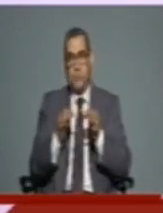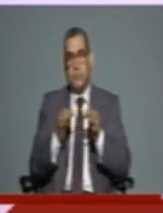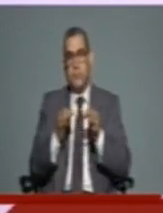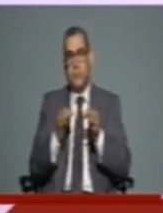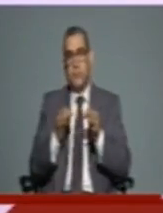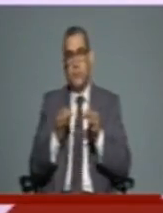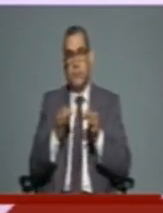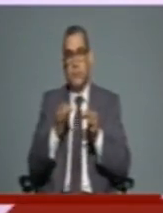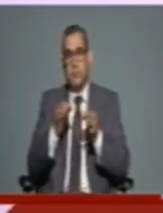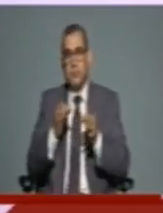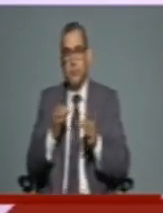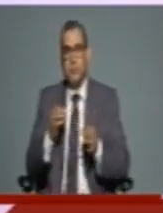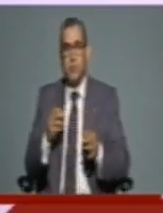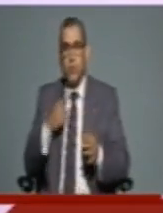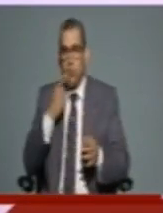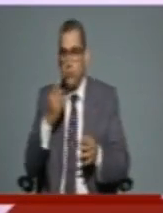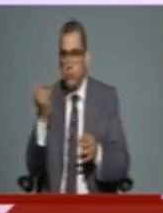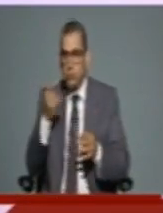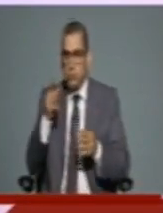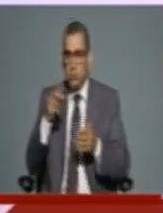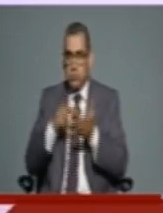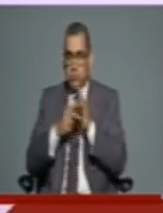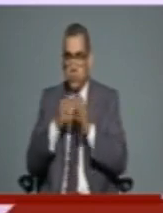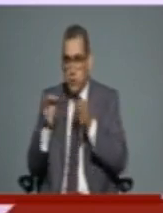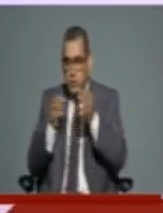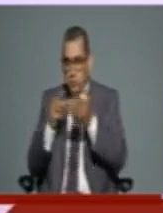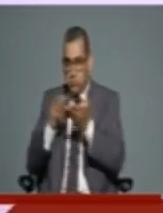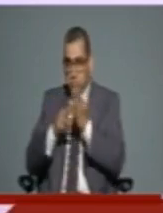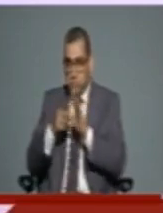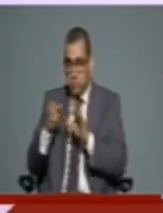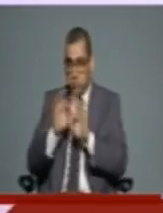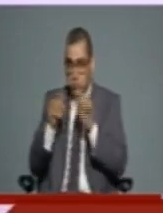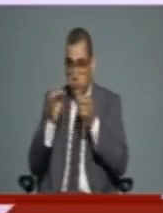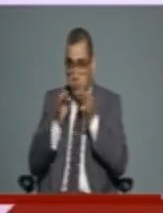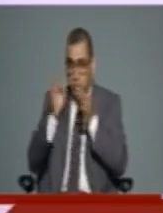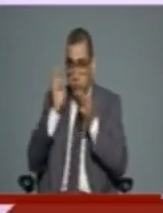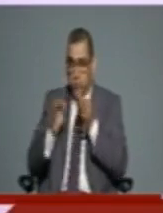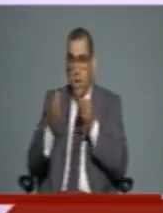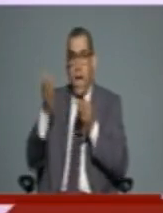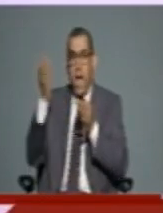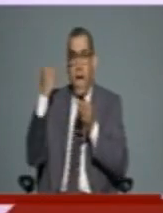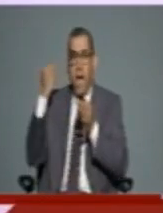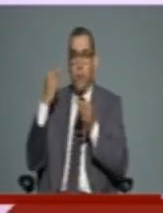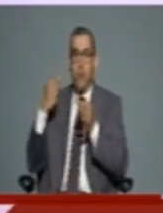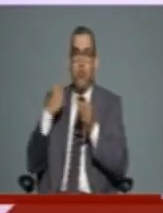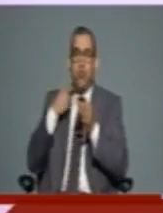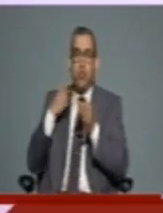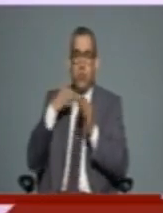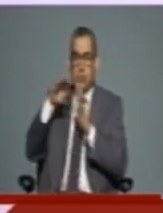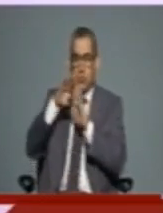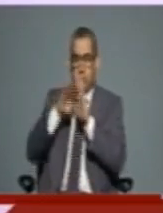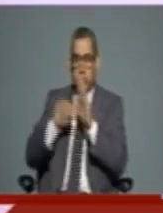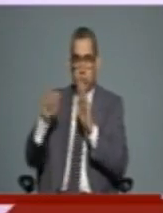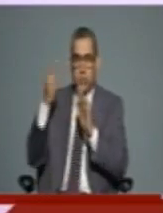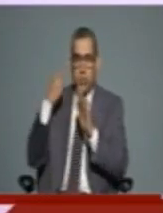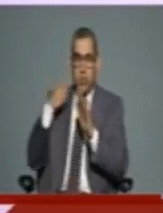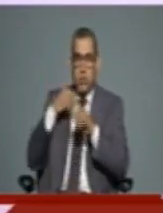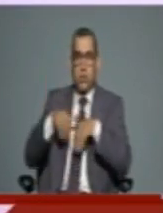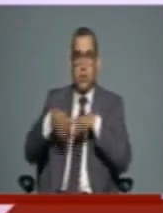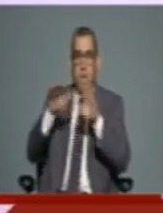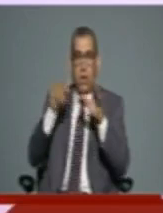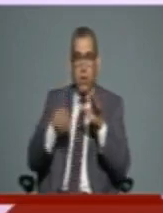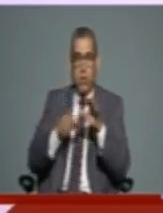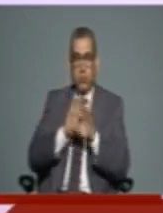قيمة الفاقد الذي كان يحدث في المنظومات التي لدينا،